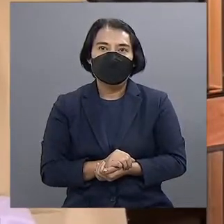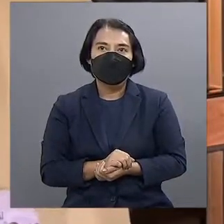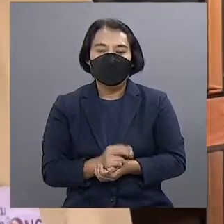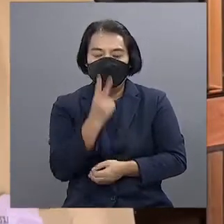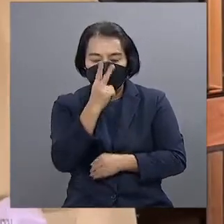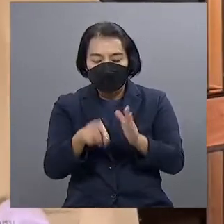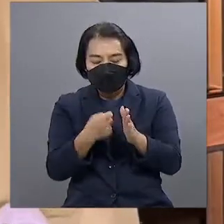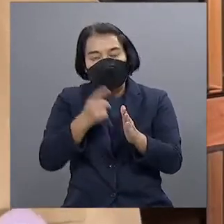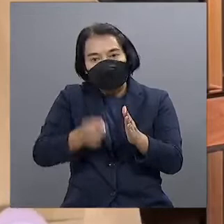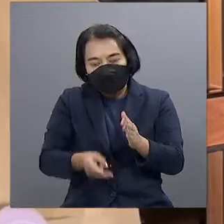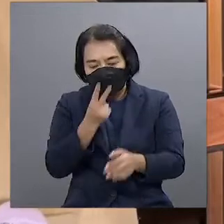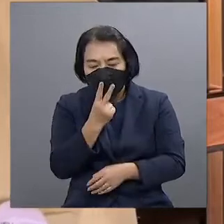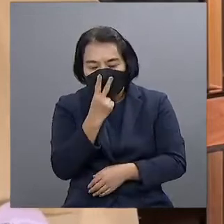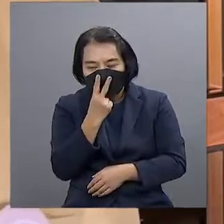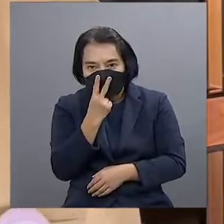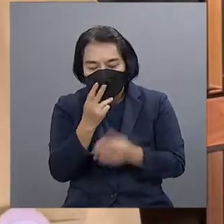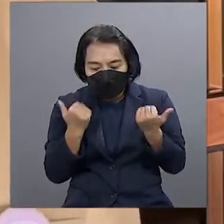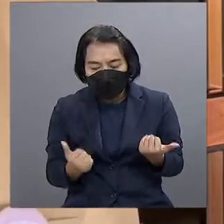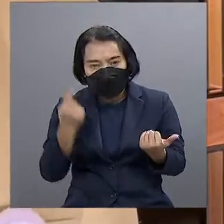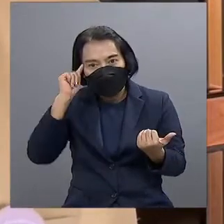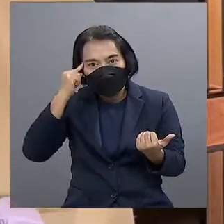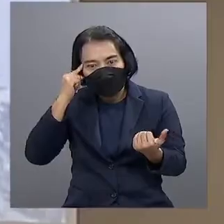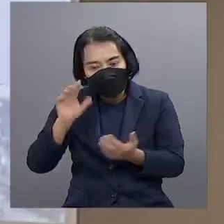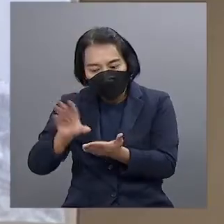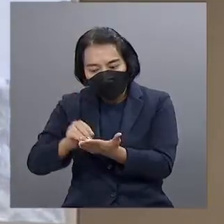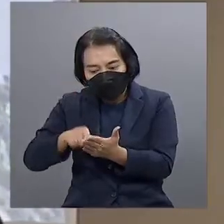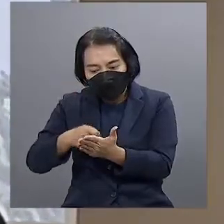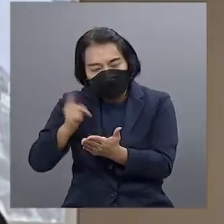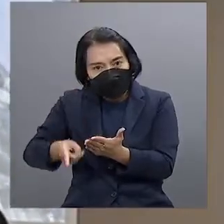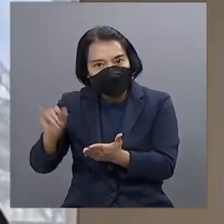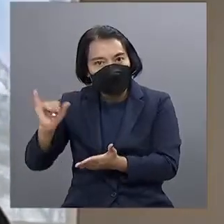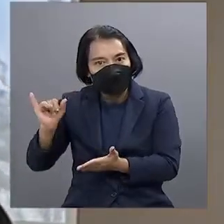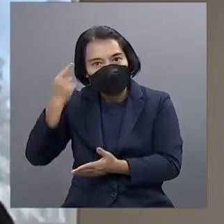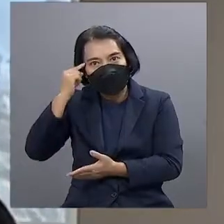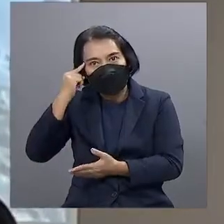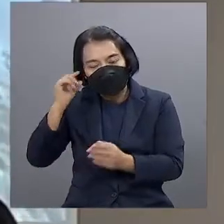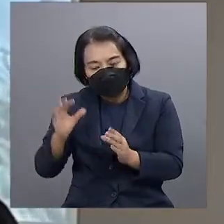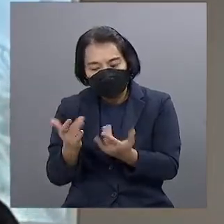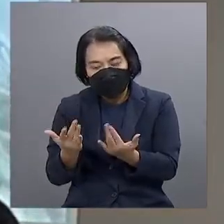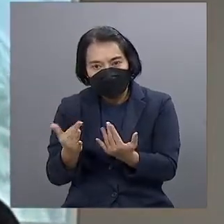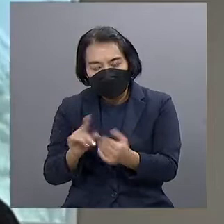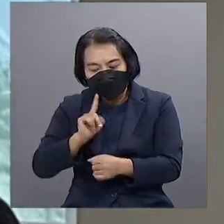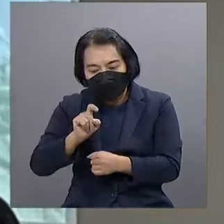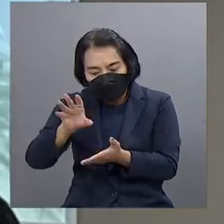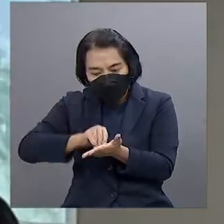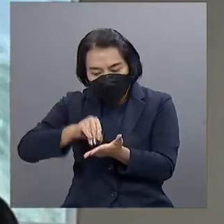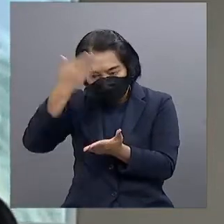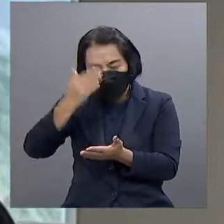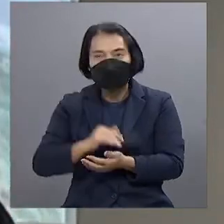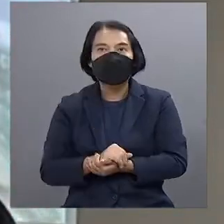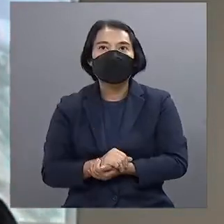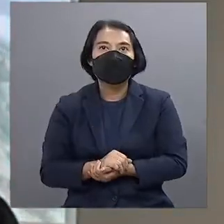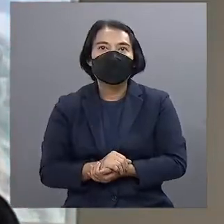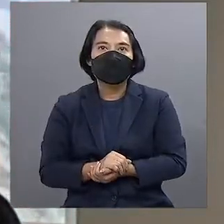ครับเพราะว่าเรายังไม่รู้เขาจะถึงปียังไงนะครับก็ต้องสอบสวนให้ได้เขาได้เก่งก่อนถ้าพบกว่าเจ้าที่ของรัฐกระทำการ